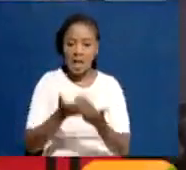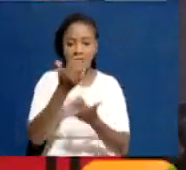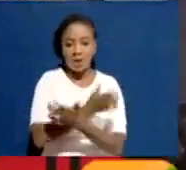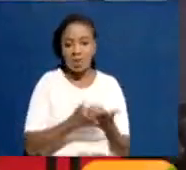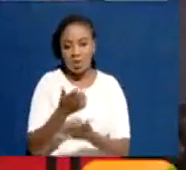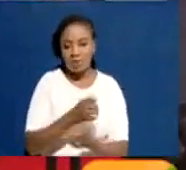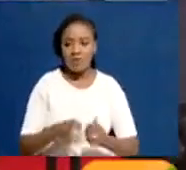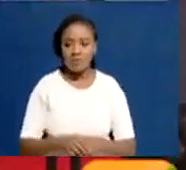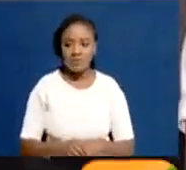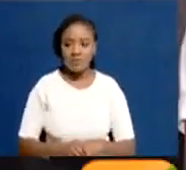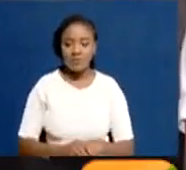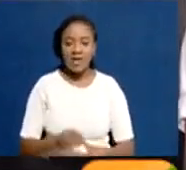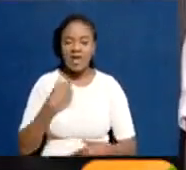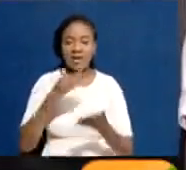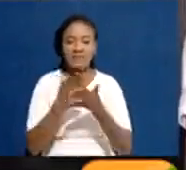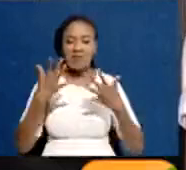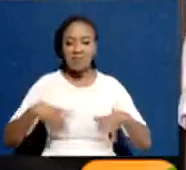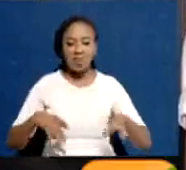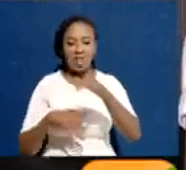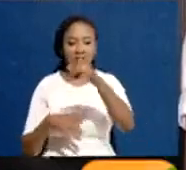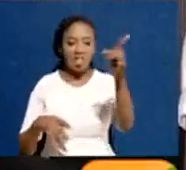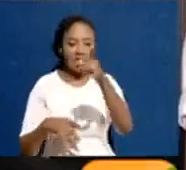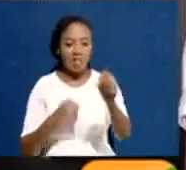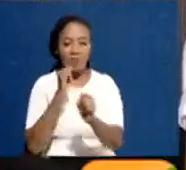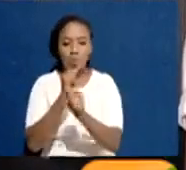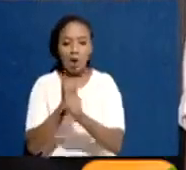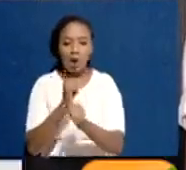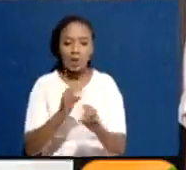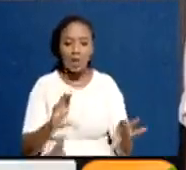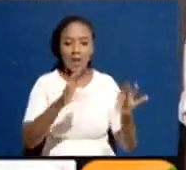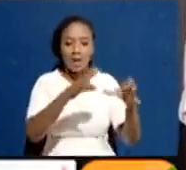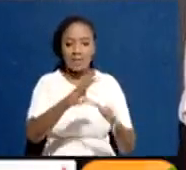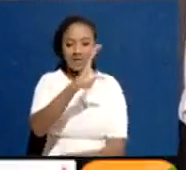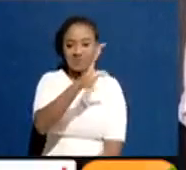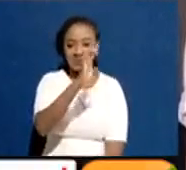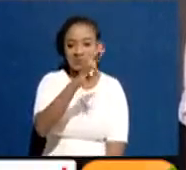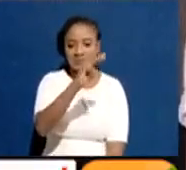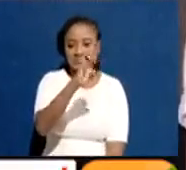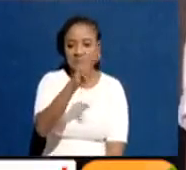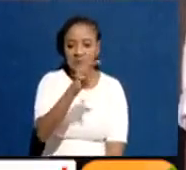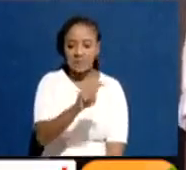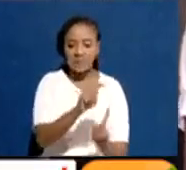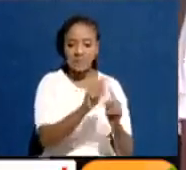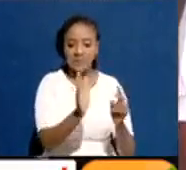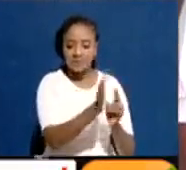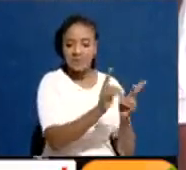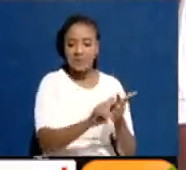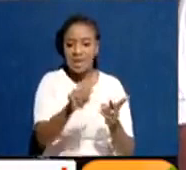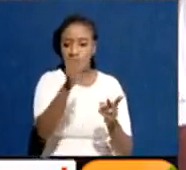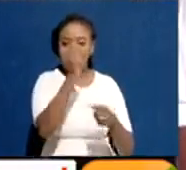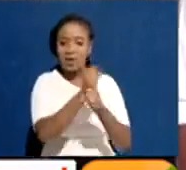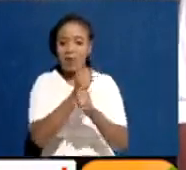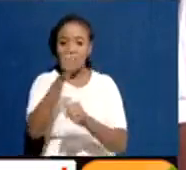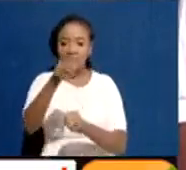nchi. Kuna watu wanafanya kazi huko kwa kampuni ya simiti kwa sababu tunahitaji simiti nyingi. Tuko na watu wengi wanafanya kazi